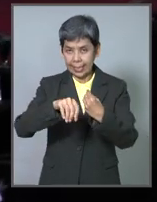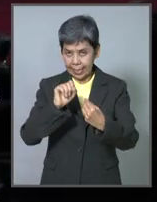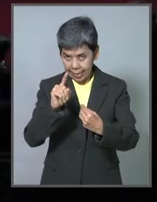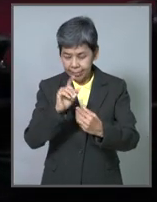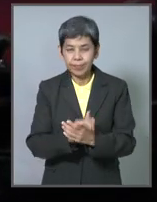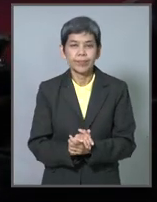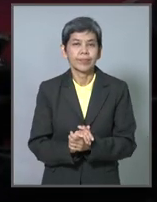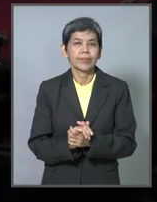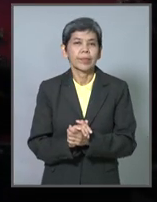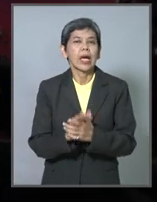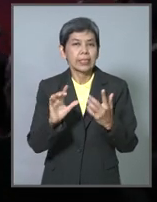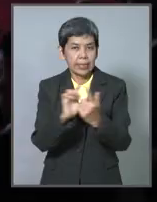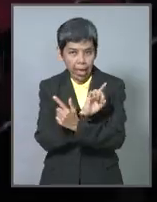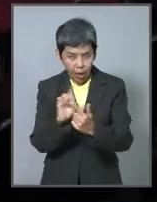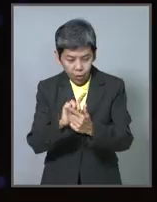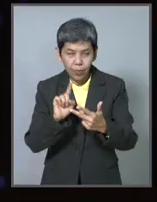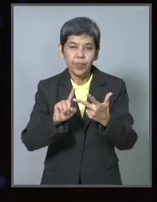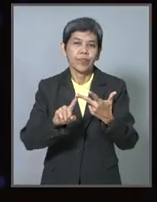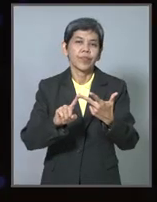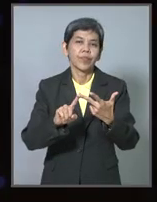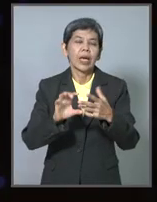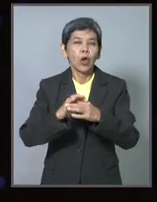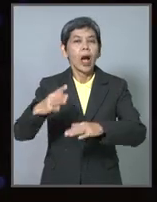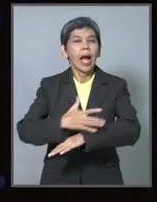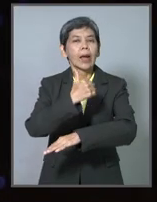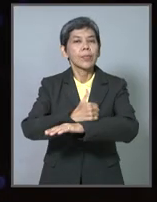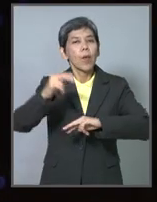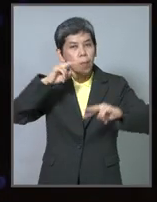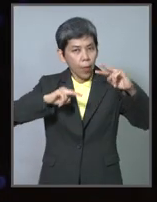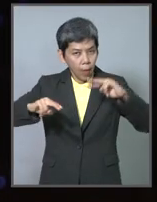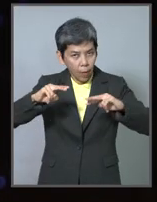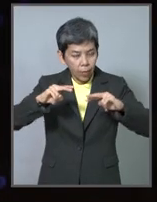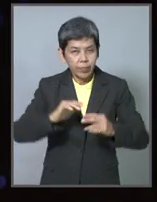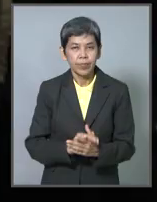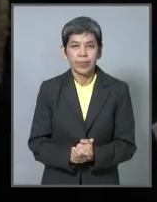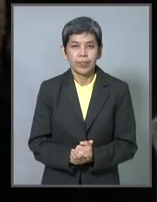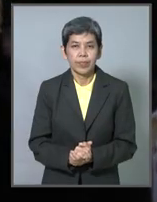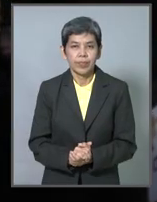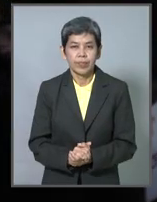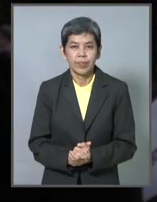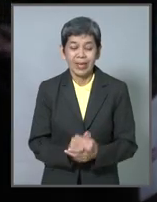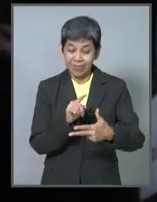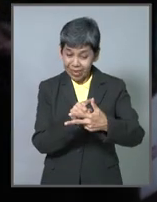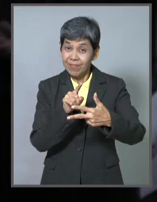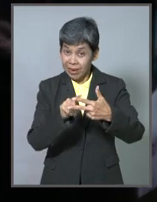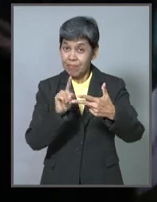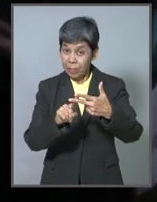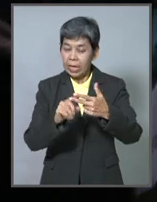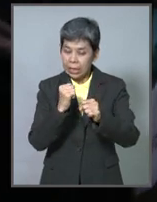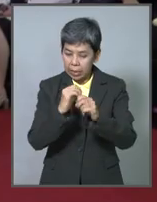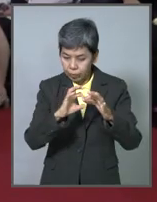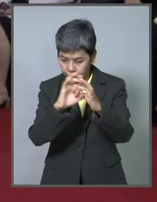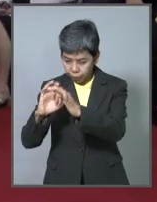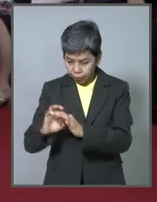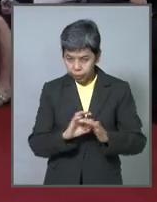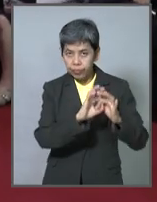ฐกิจเสาสังคมและเสาการเมืองการปกครองสามเสานี้จะต้องทำ